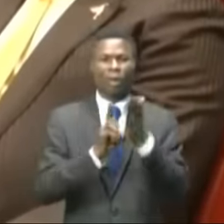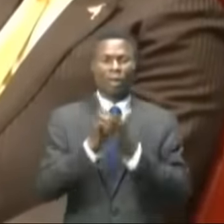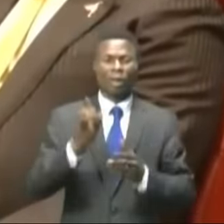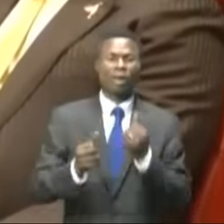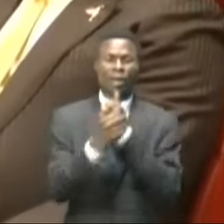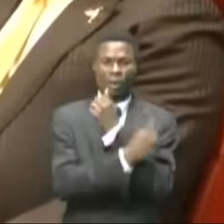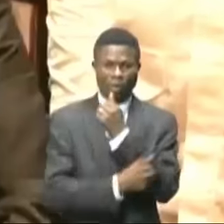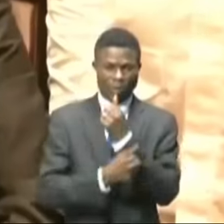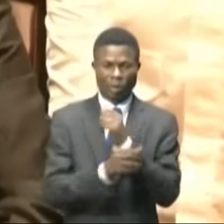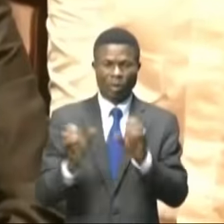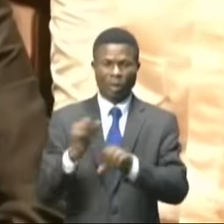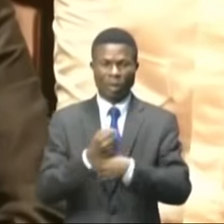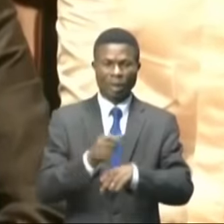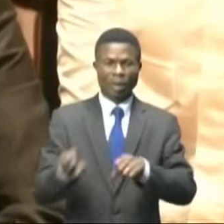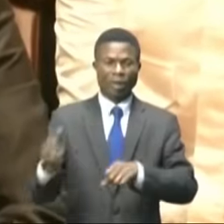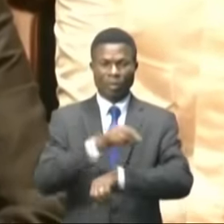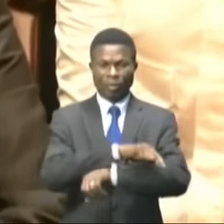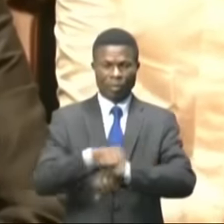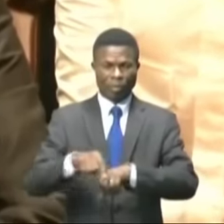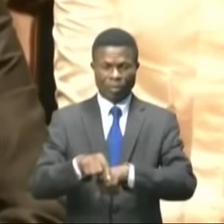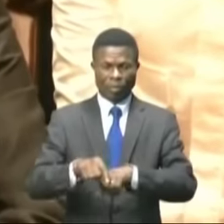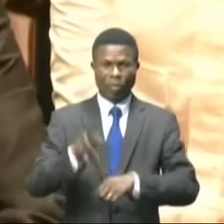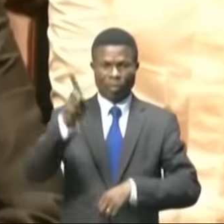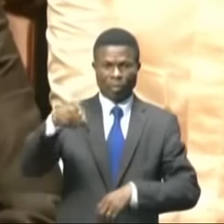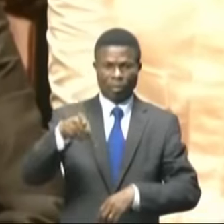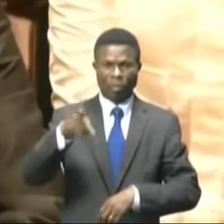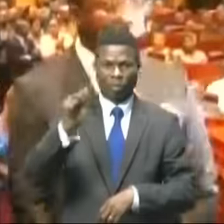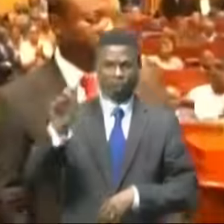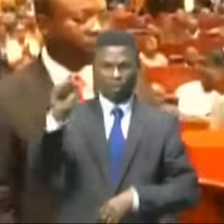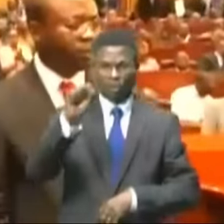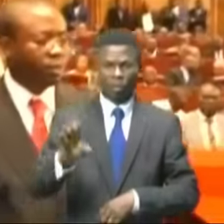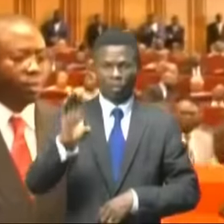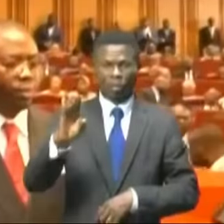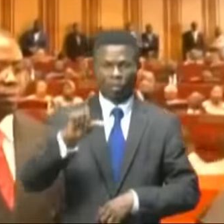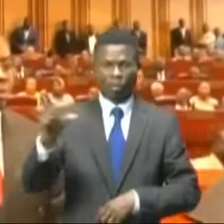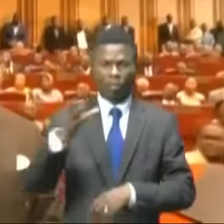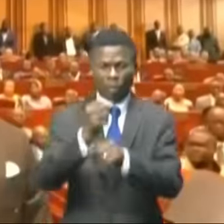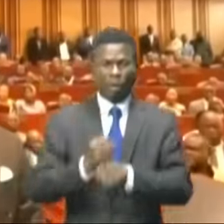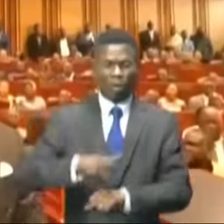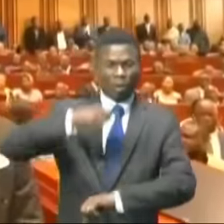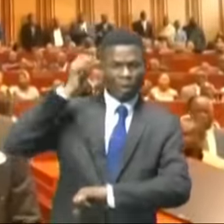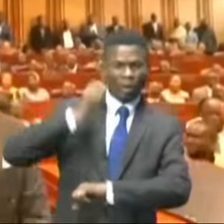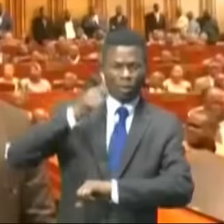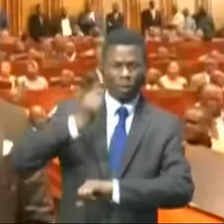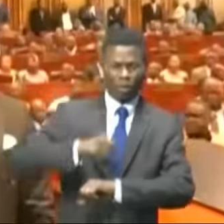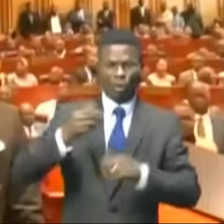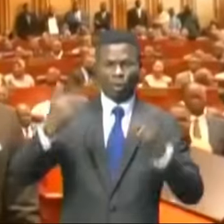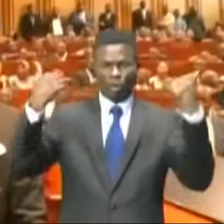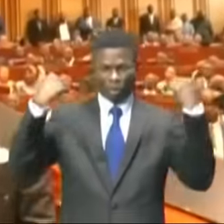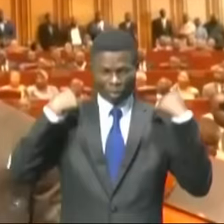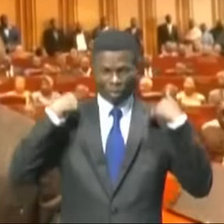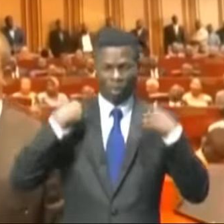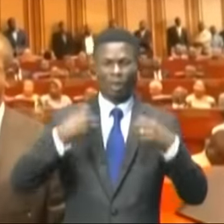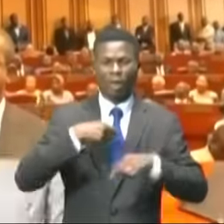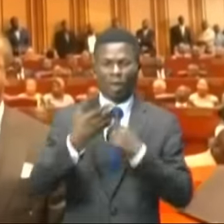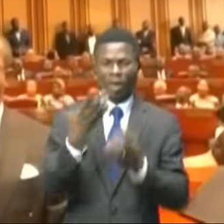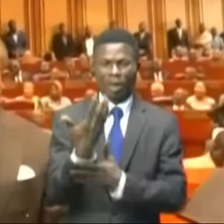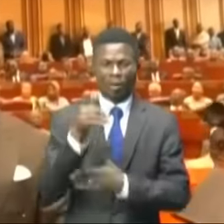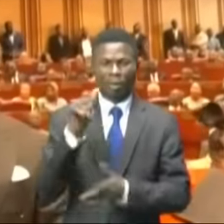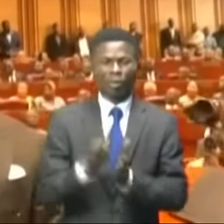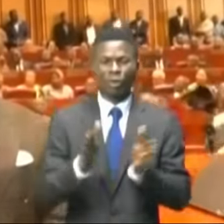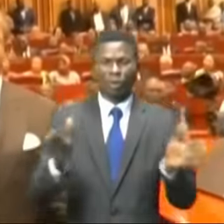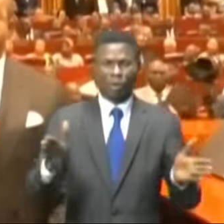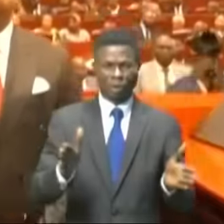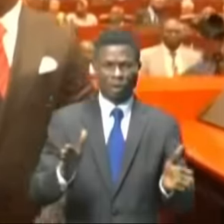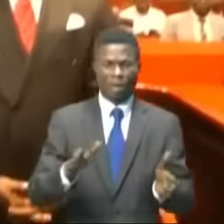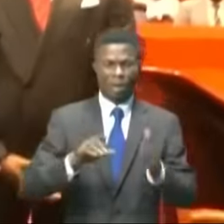pays. L'installation du bureau faite, Pascal Kindwelo reçoit le marteau du pouvoir législatif des mains du secrétaire général. Pour